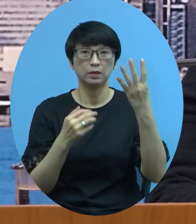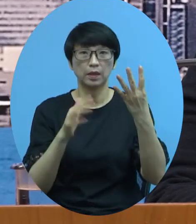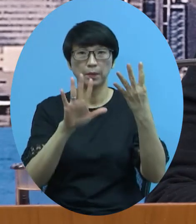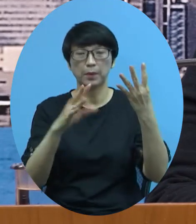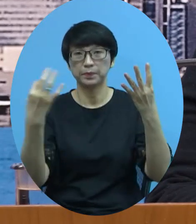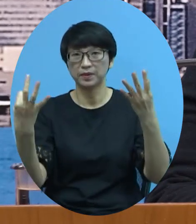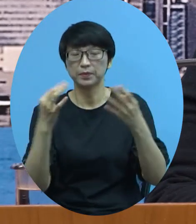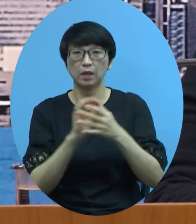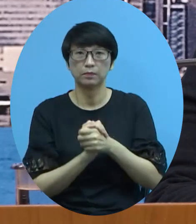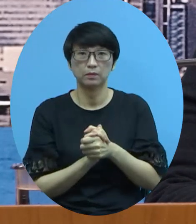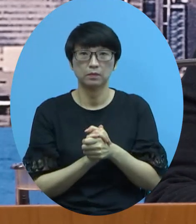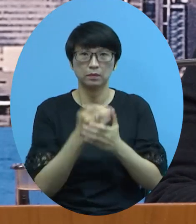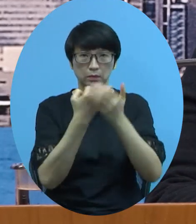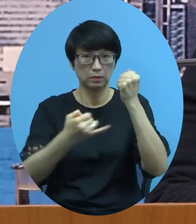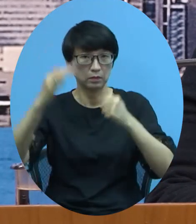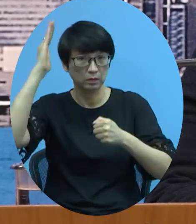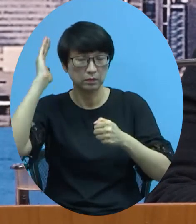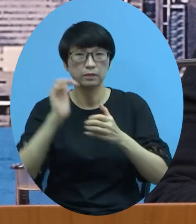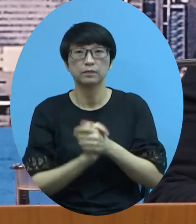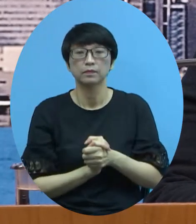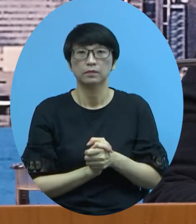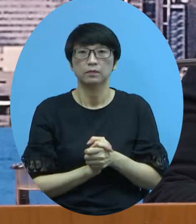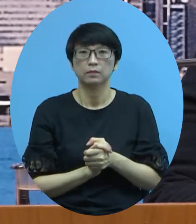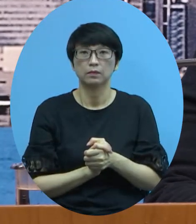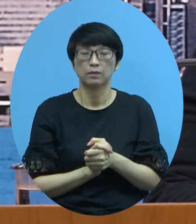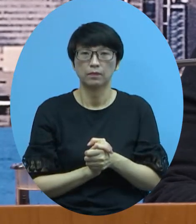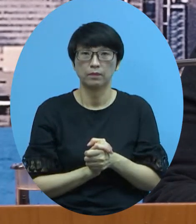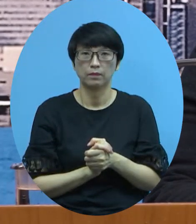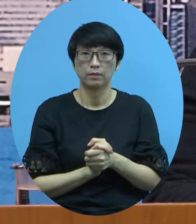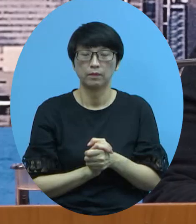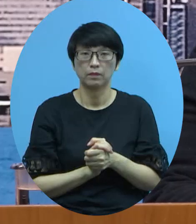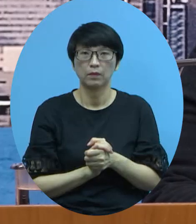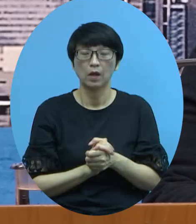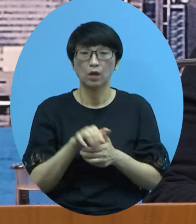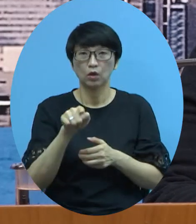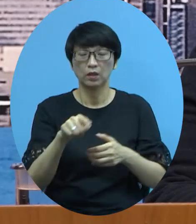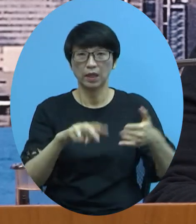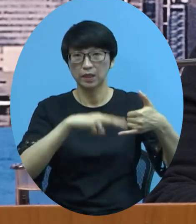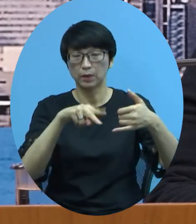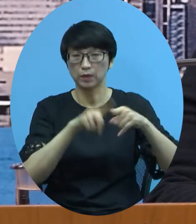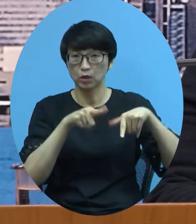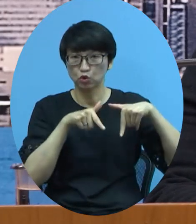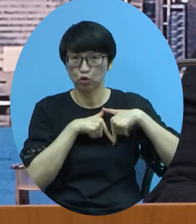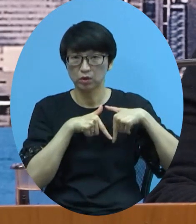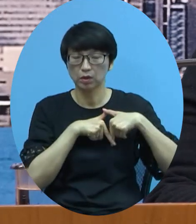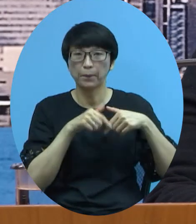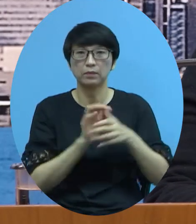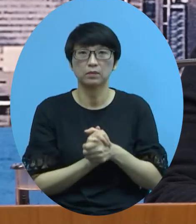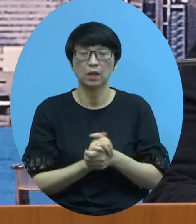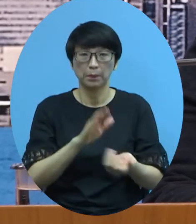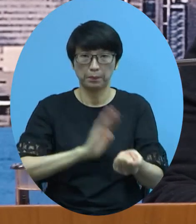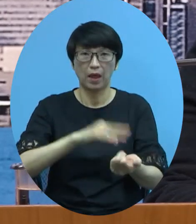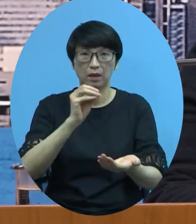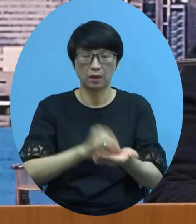453嘅仔啦。咁佢哋都有啲係喺即檢疫中心咁樣就檢疫再確診